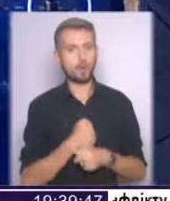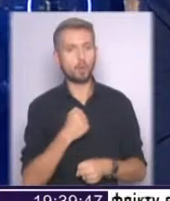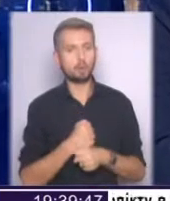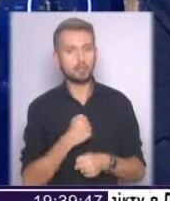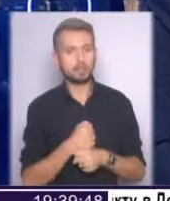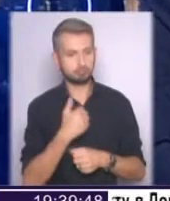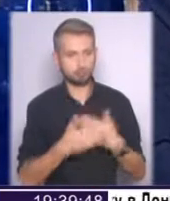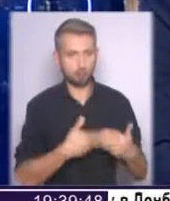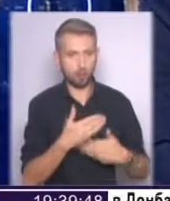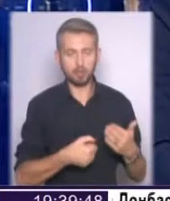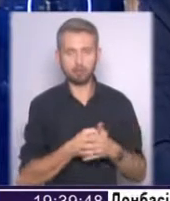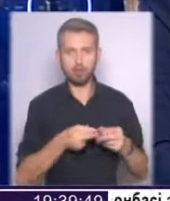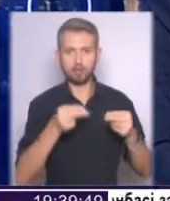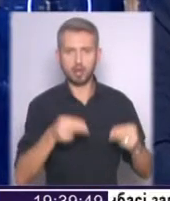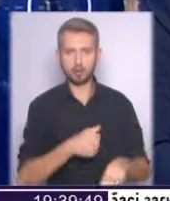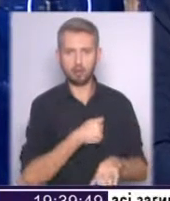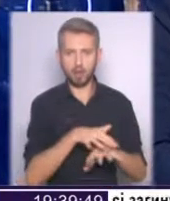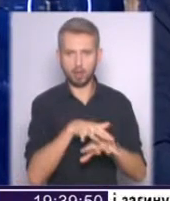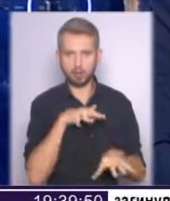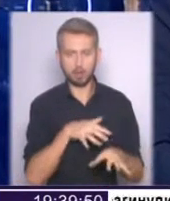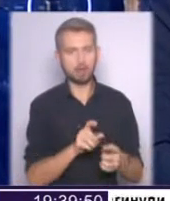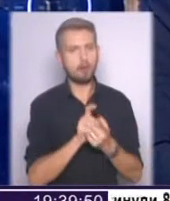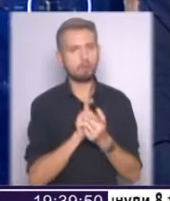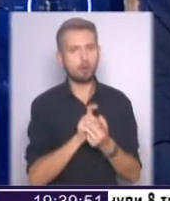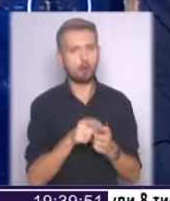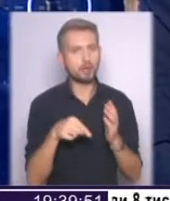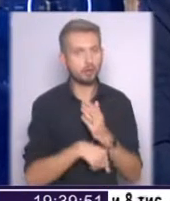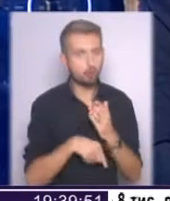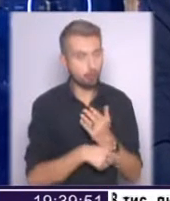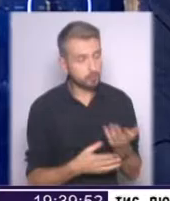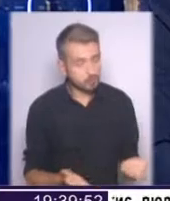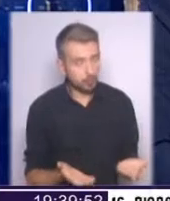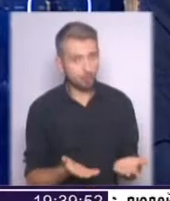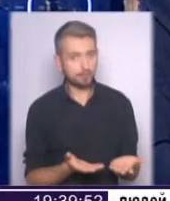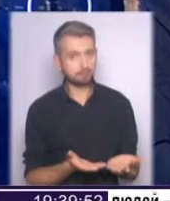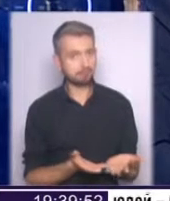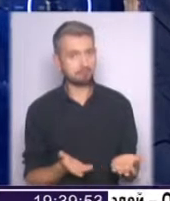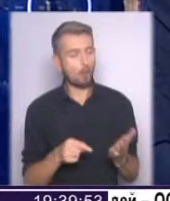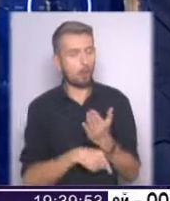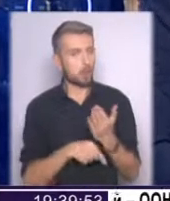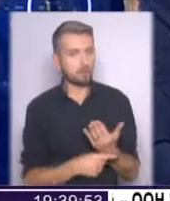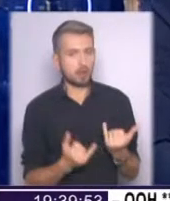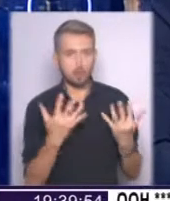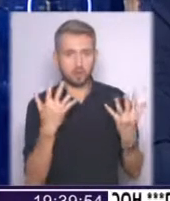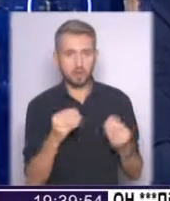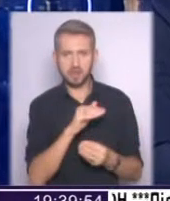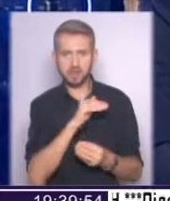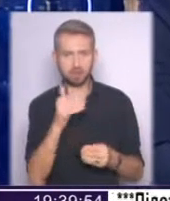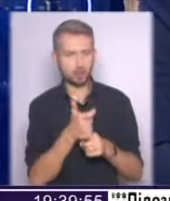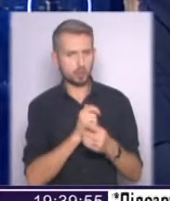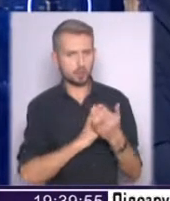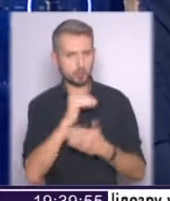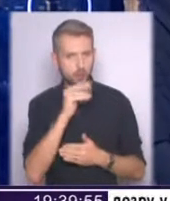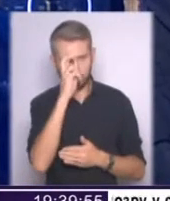робити кроки до контрактної армії, боротися з корупцією, зрештою, яка, на жаль, на сьогоднішній день, рівень якої дуже